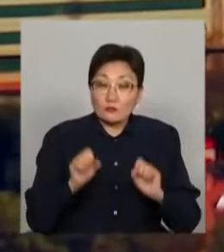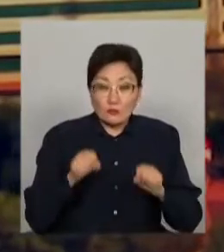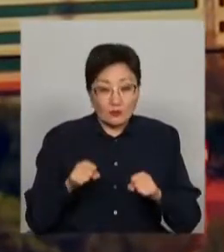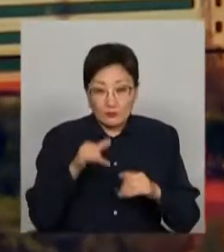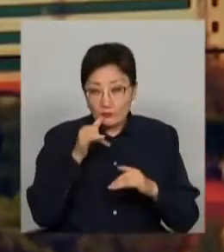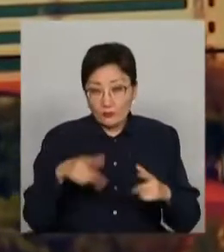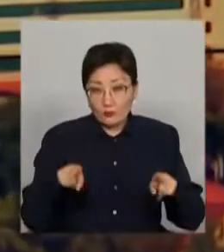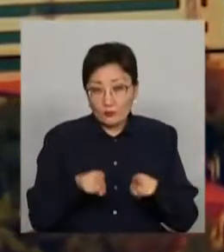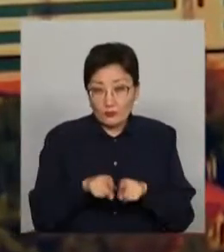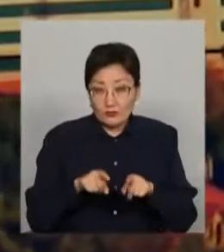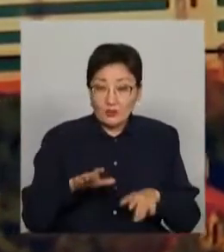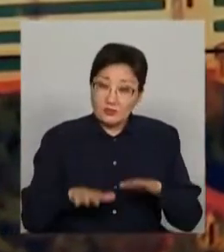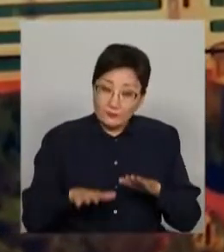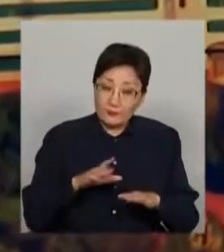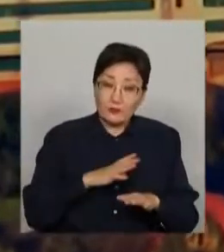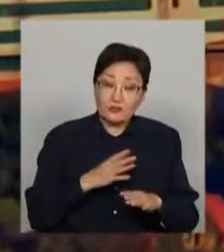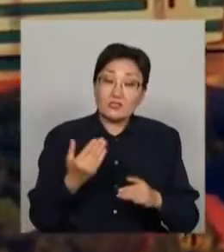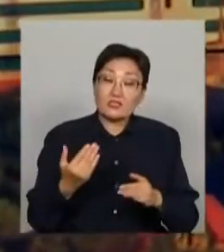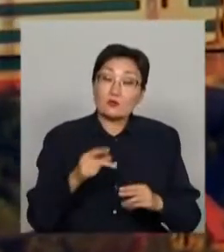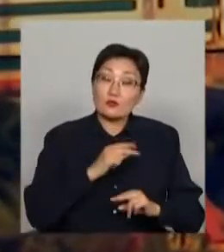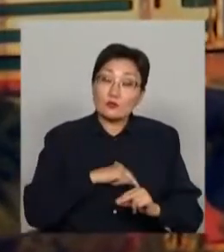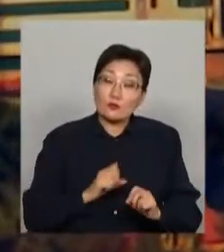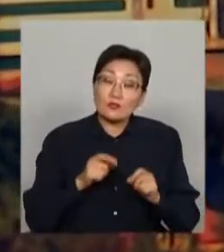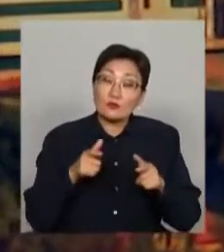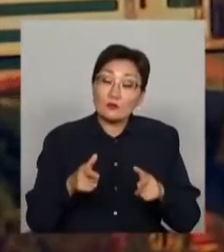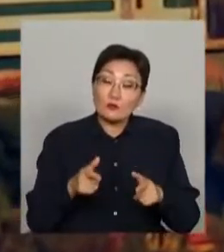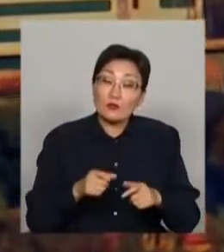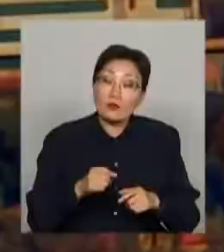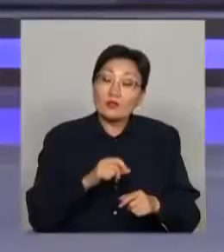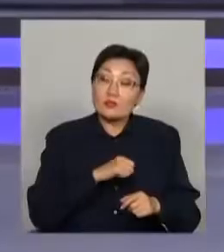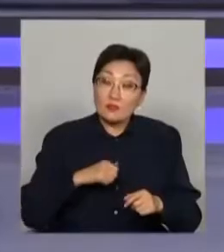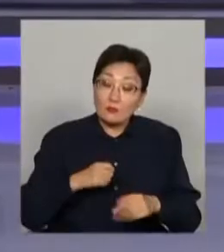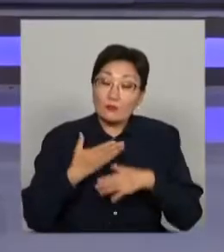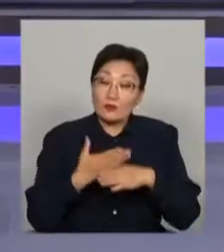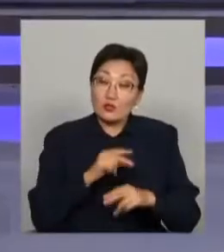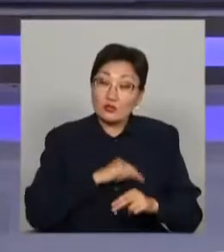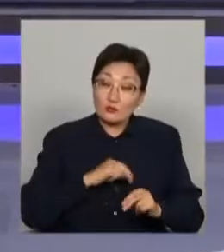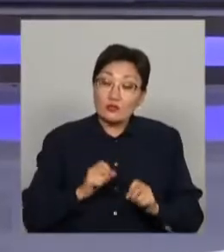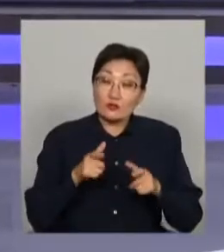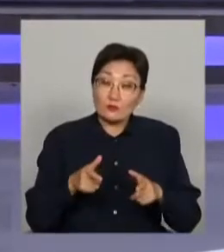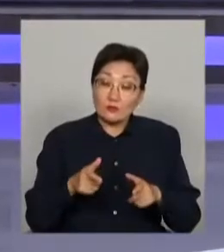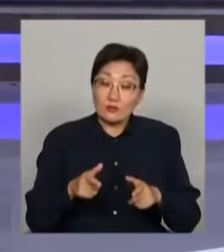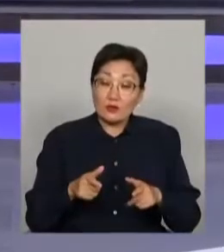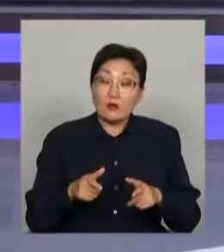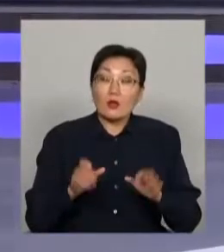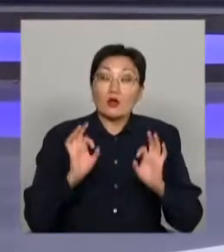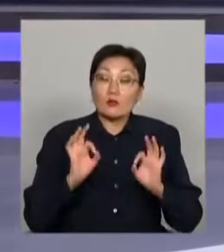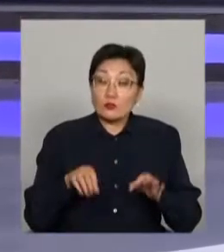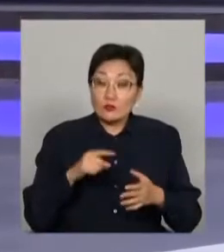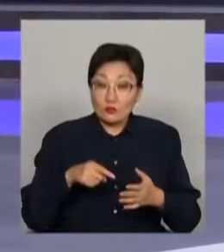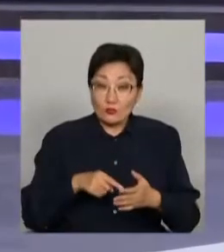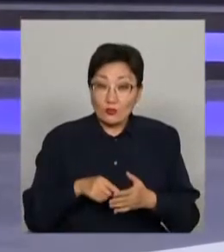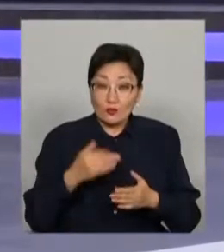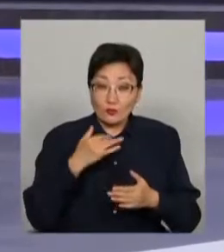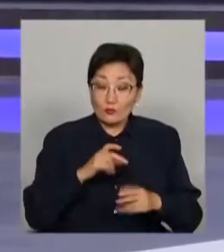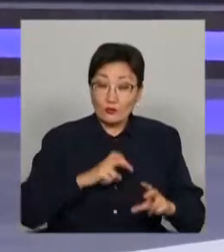көп студенттер алаңдап жатады. Сіздерде жұмысқа орналастыру мәселесі қалай қарастырылған? Ол сұрақ өте дұрыс деп ойлаймын, өйткені көп